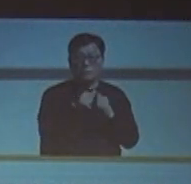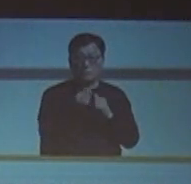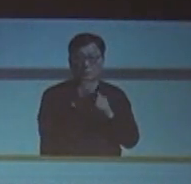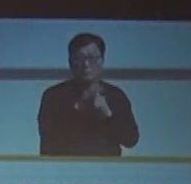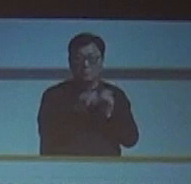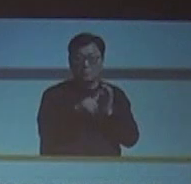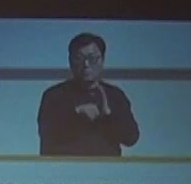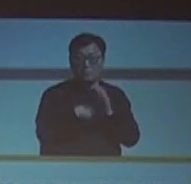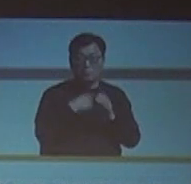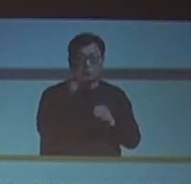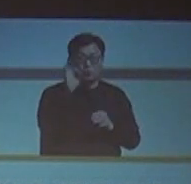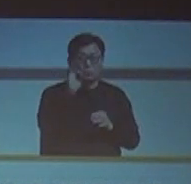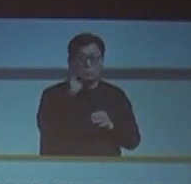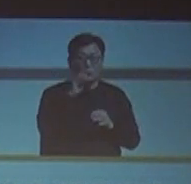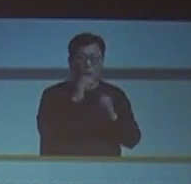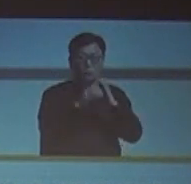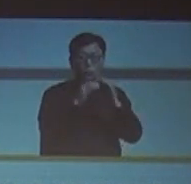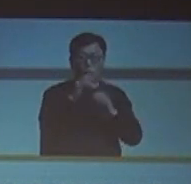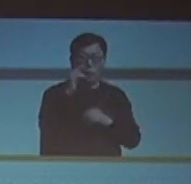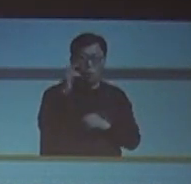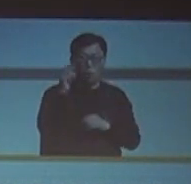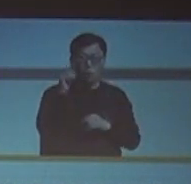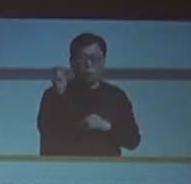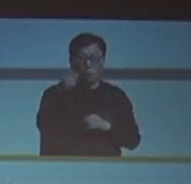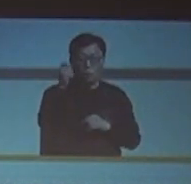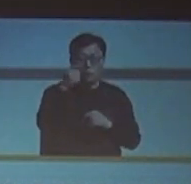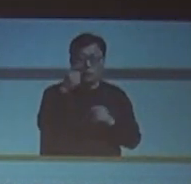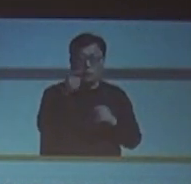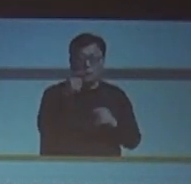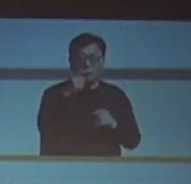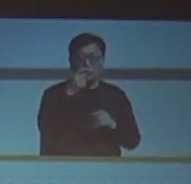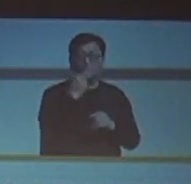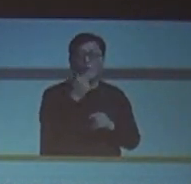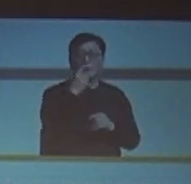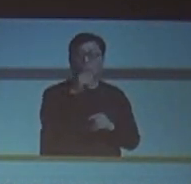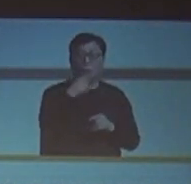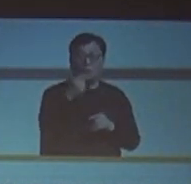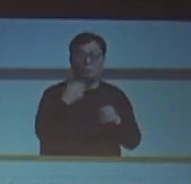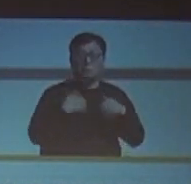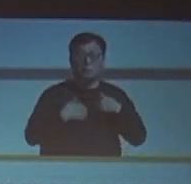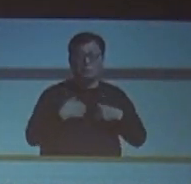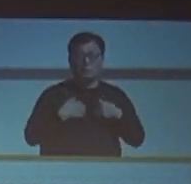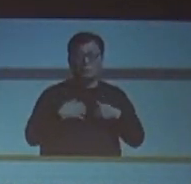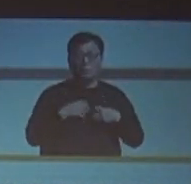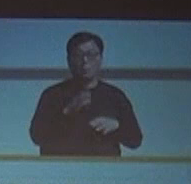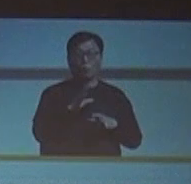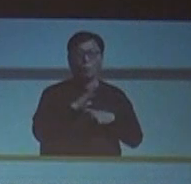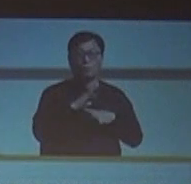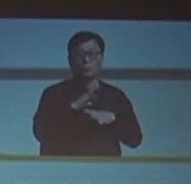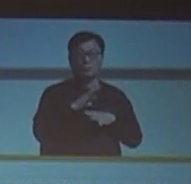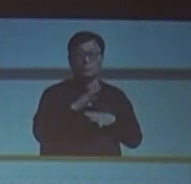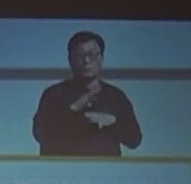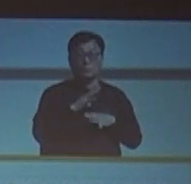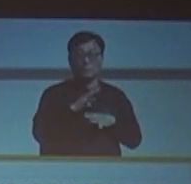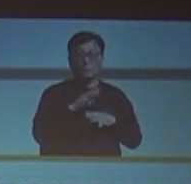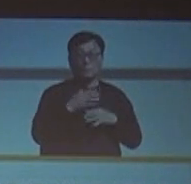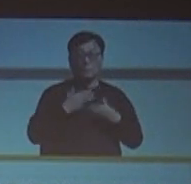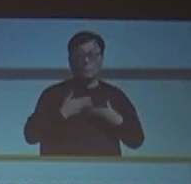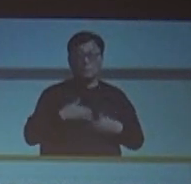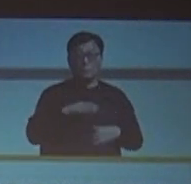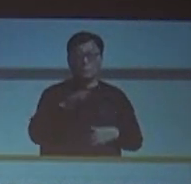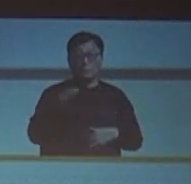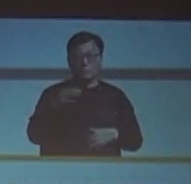7248번님, 장민함 부끄럽네요. 소통 여정 요한신부님 반갑습니다. 놀랍, 정적,